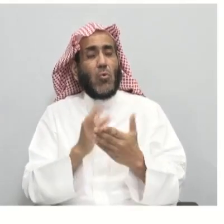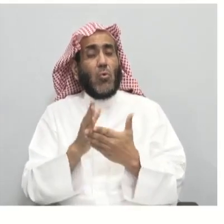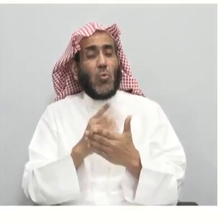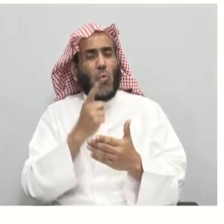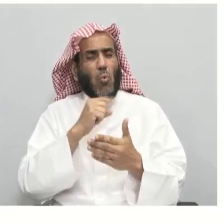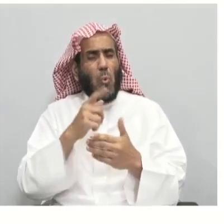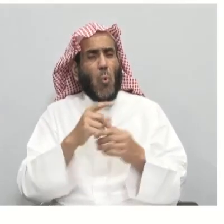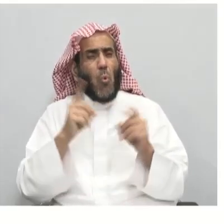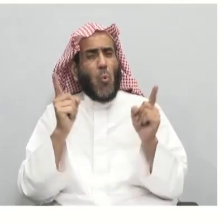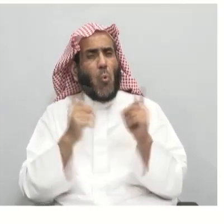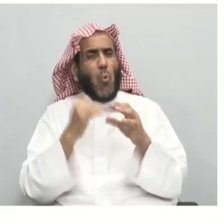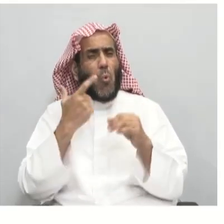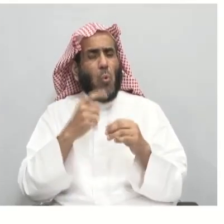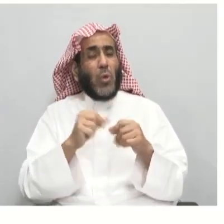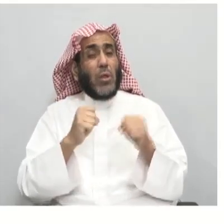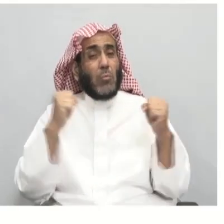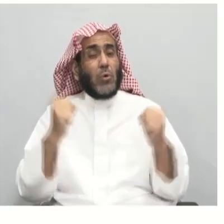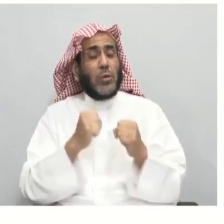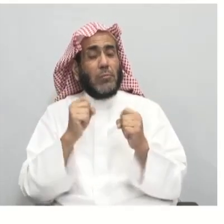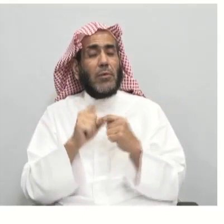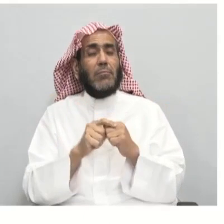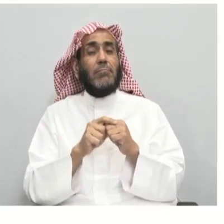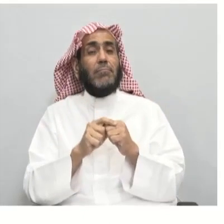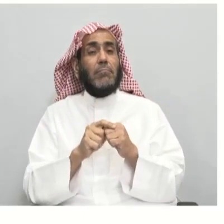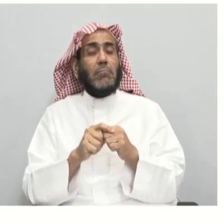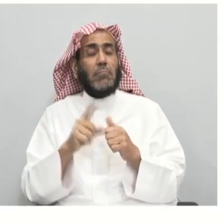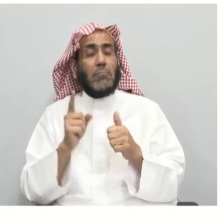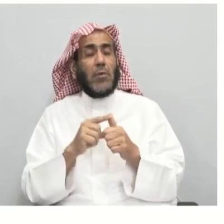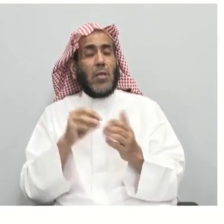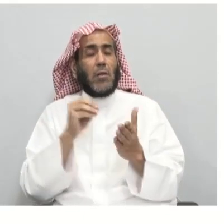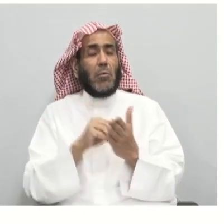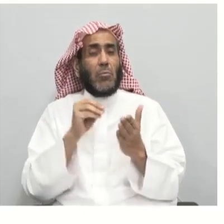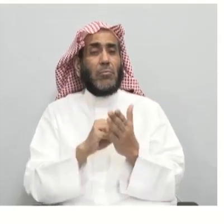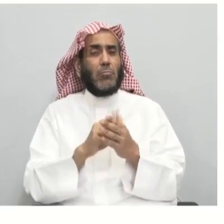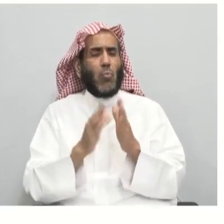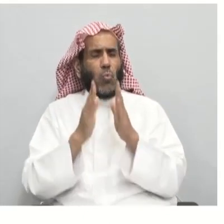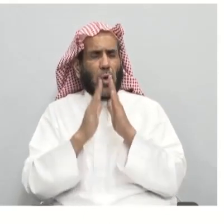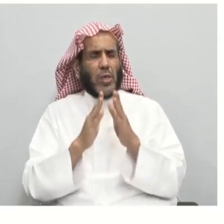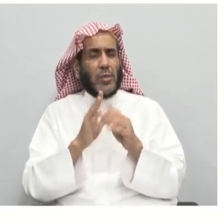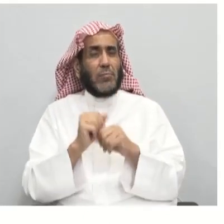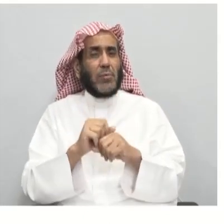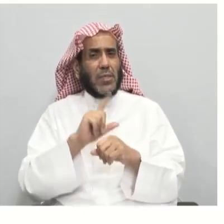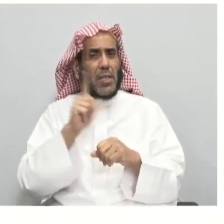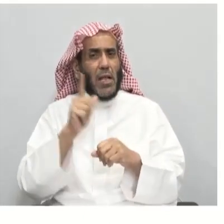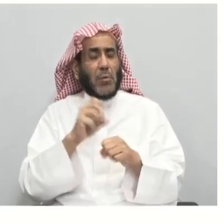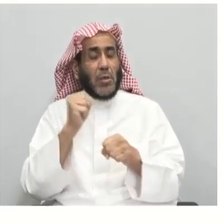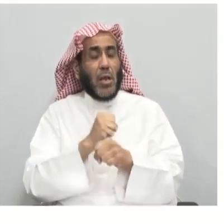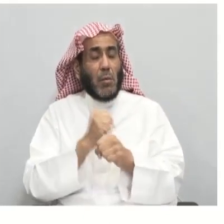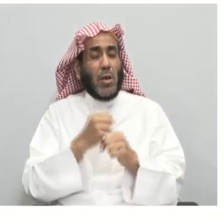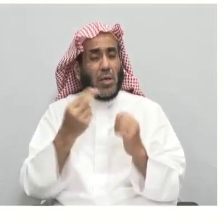التي ينبغي مراعاتها في اثناء المراجعه ما ياتي من حيث المضمون اركز على سلامه العمل